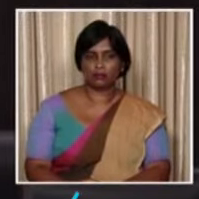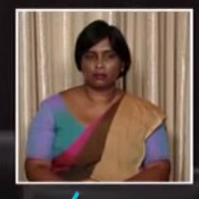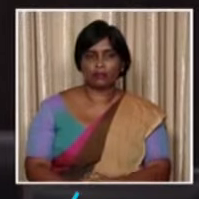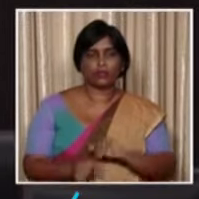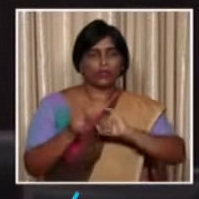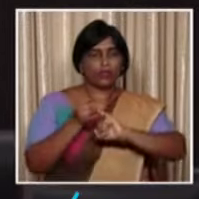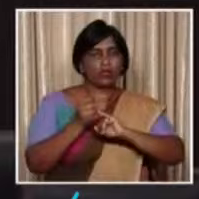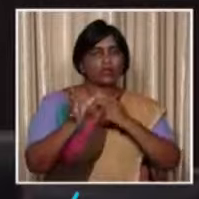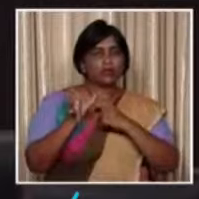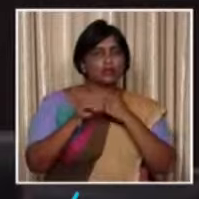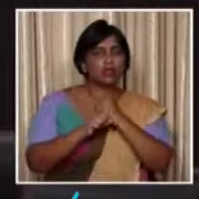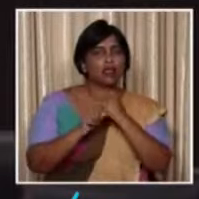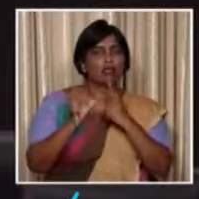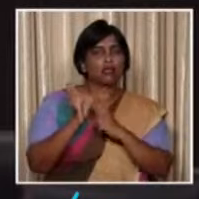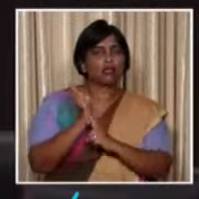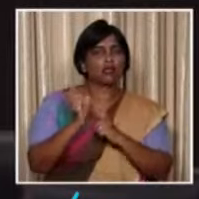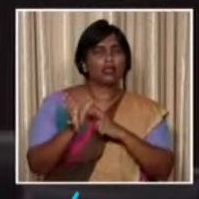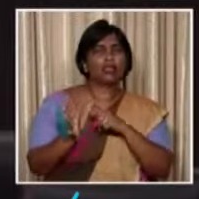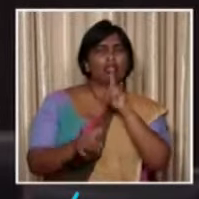සාගල රත්නායක කියන්නේ මොකෙද්ද